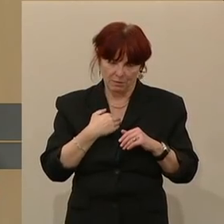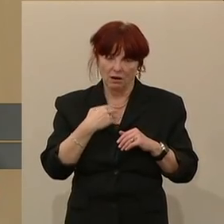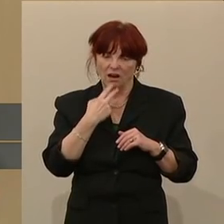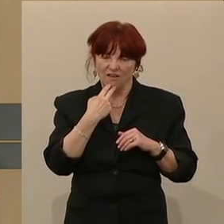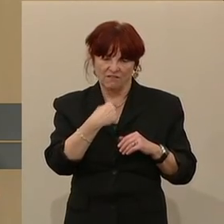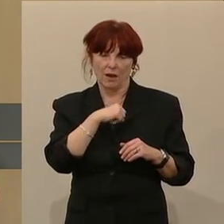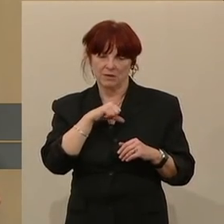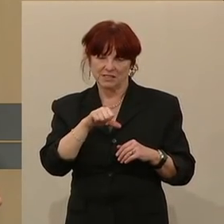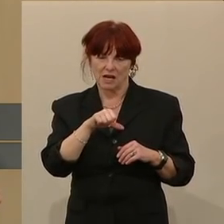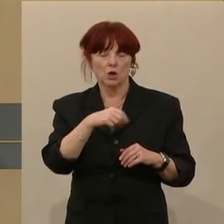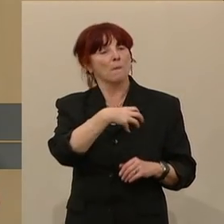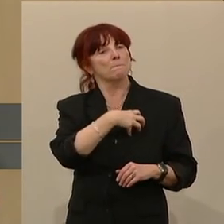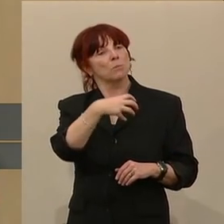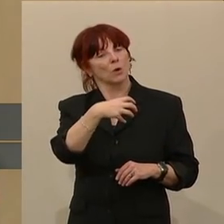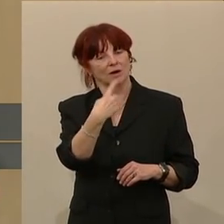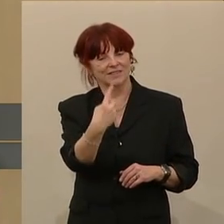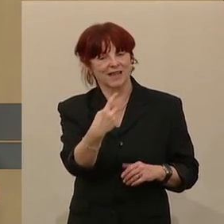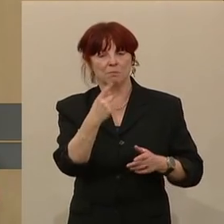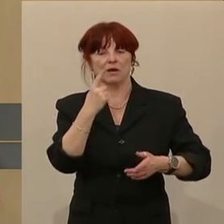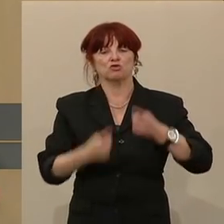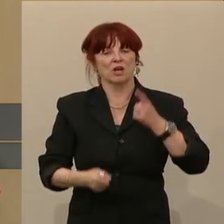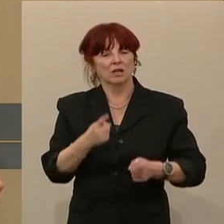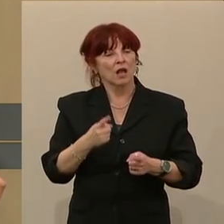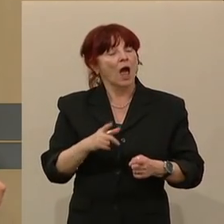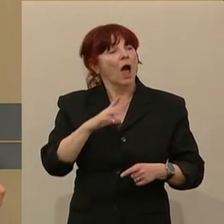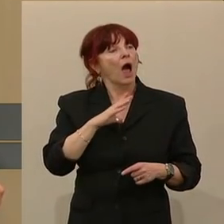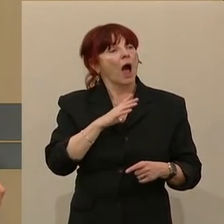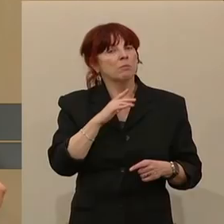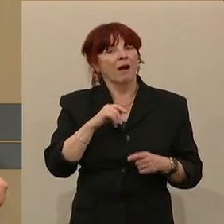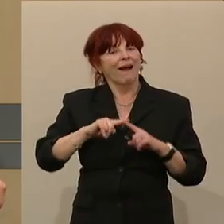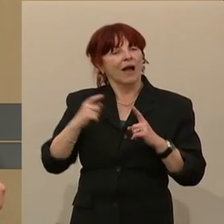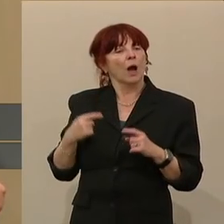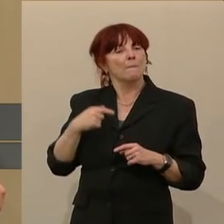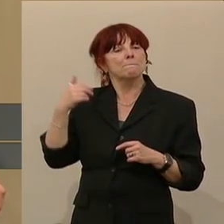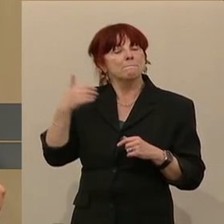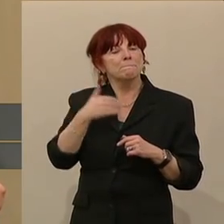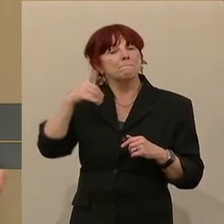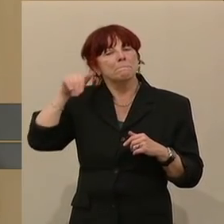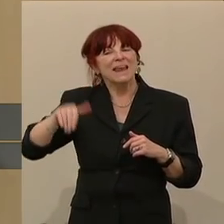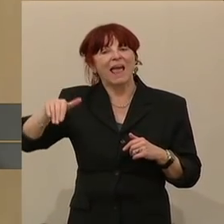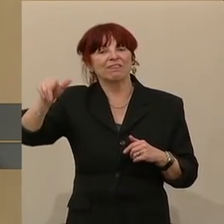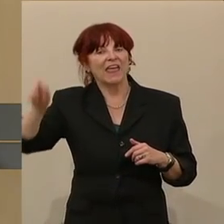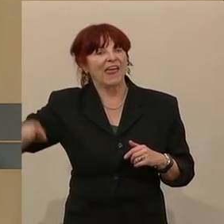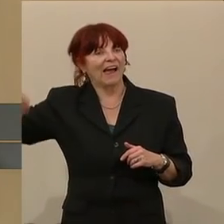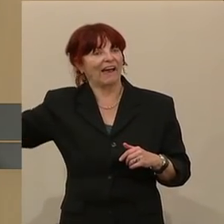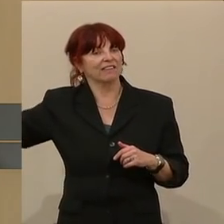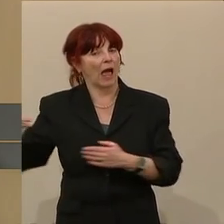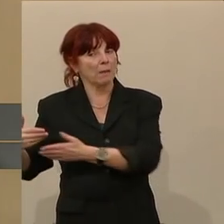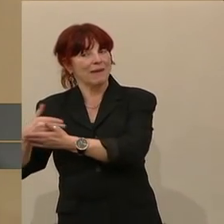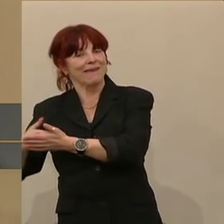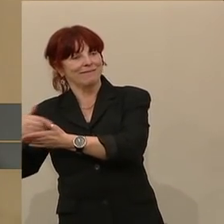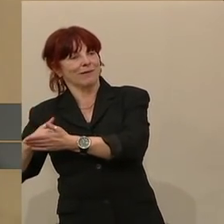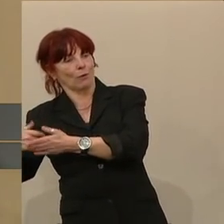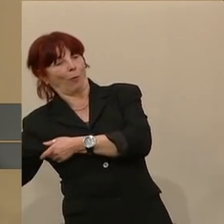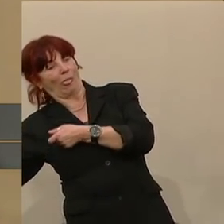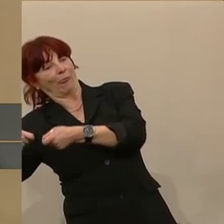zahlt und auch dann dementsprechend anschafft, als es sind Oligarchen oder Milliardäre oder Sonstiges im Hintergrund. Denn wie Sie wissen, habe